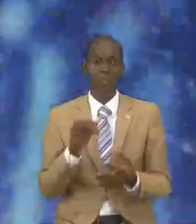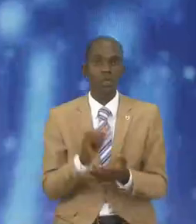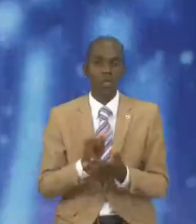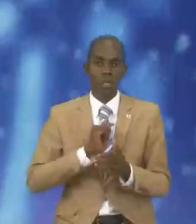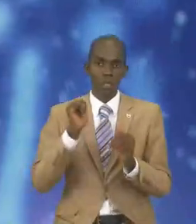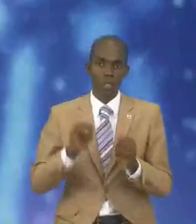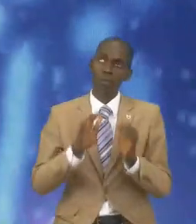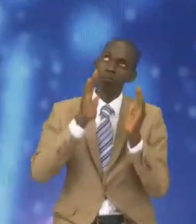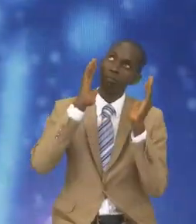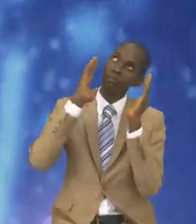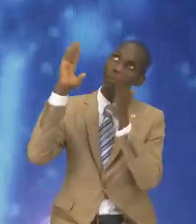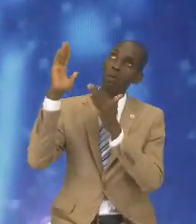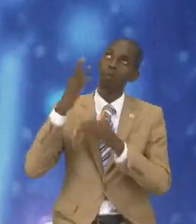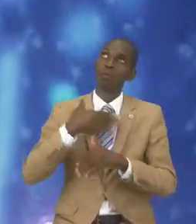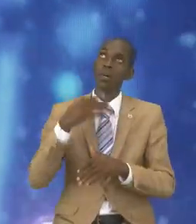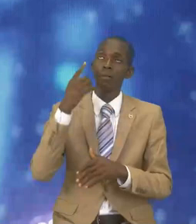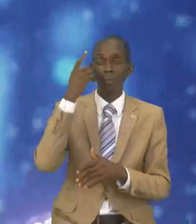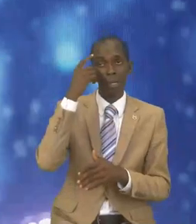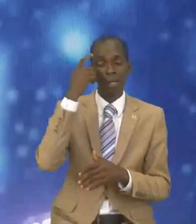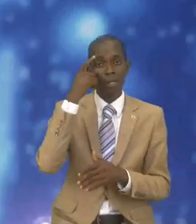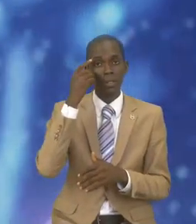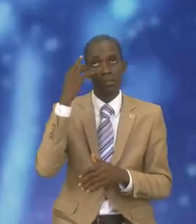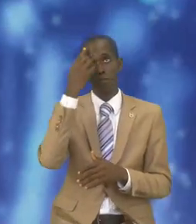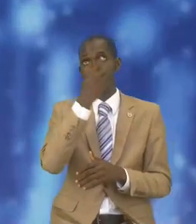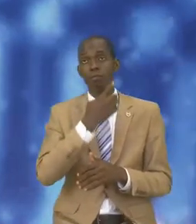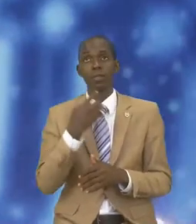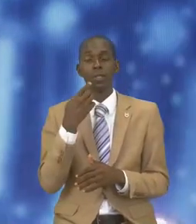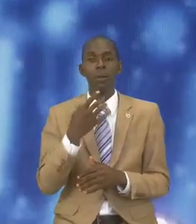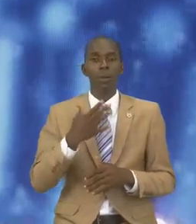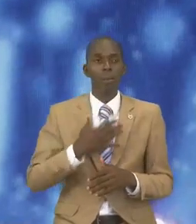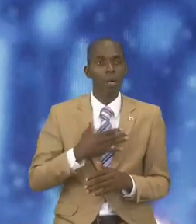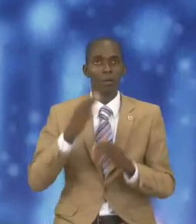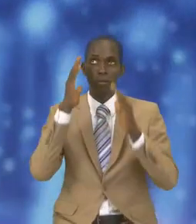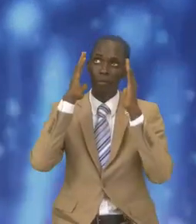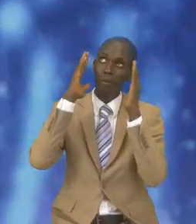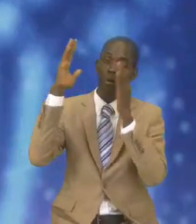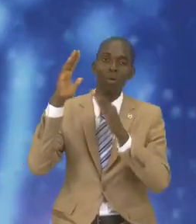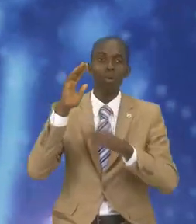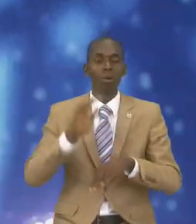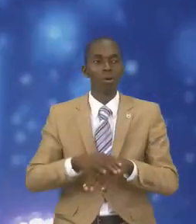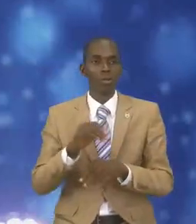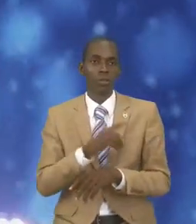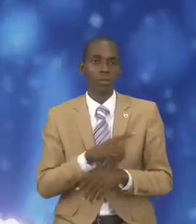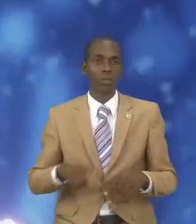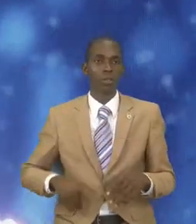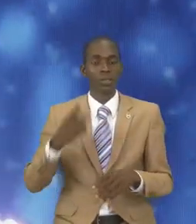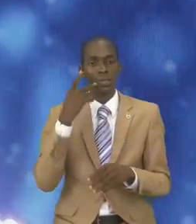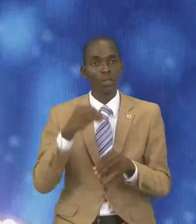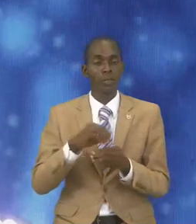tourner ma face, je tourne ma pensée afin de tourner ma concentration sur le Seigneur.